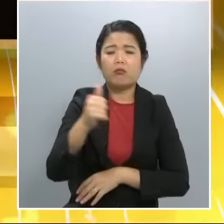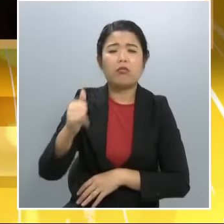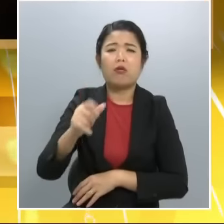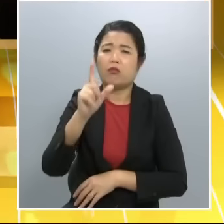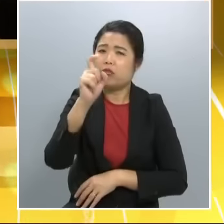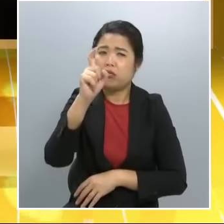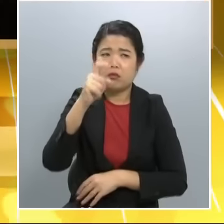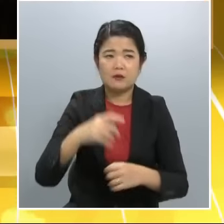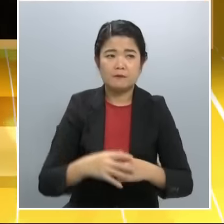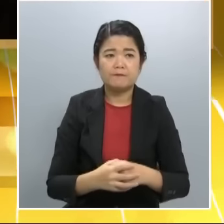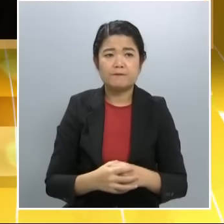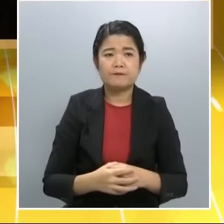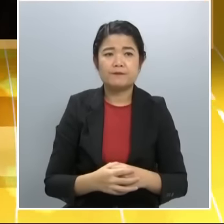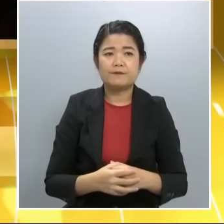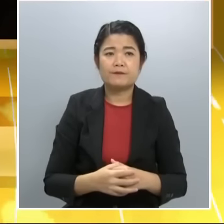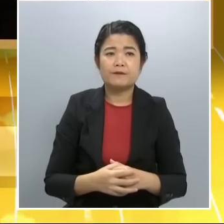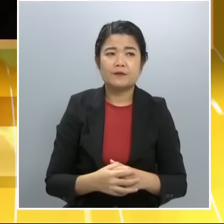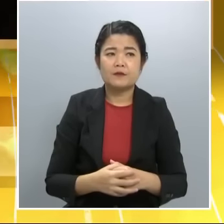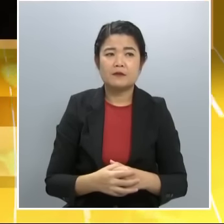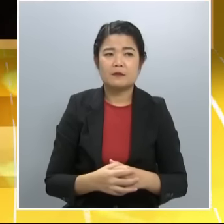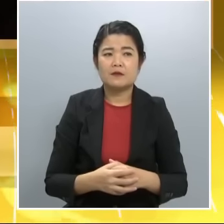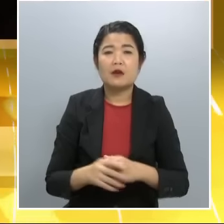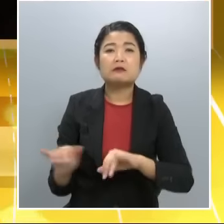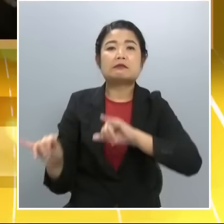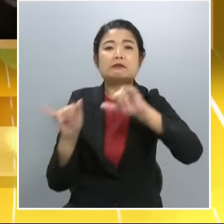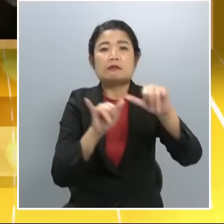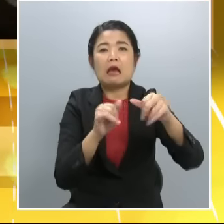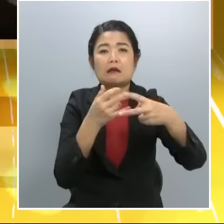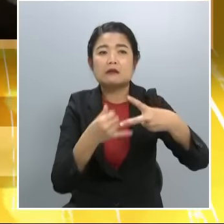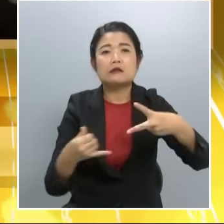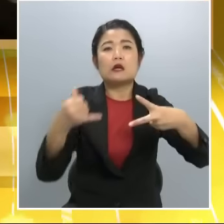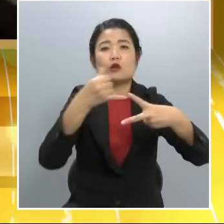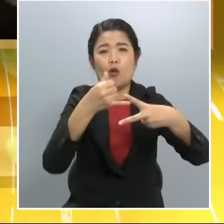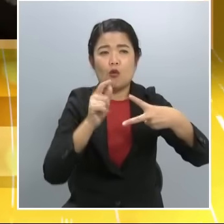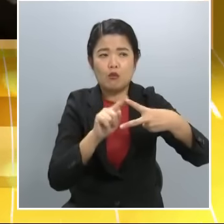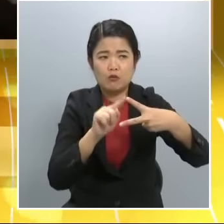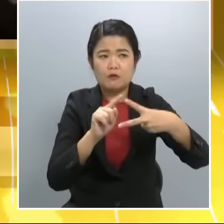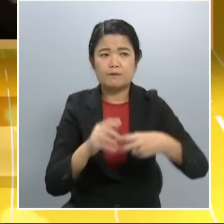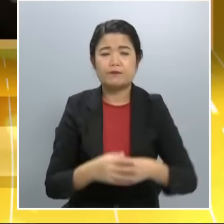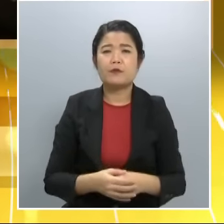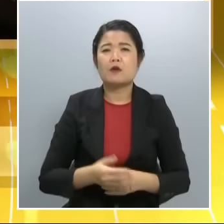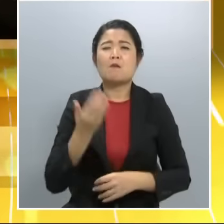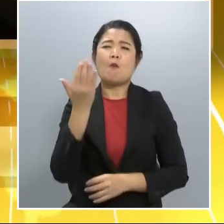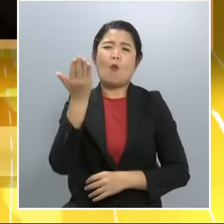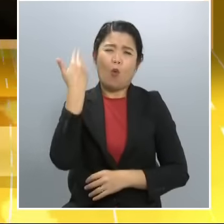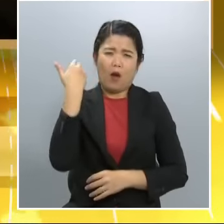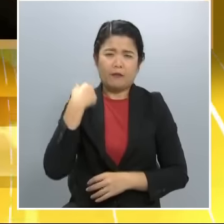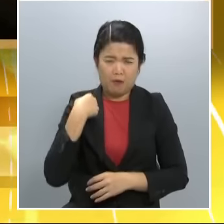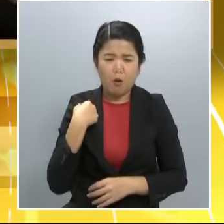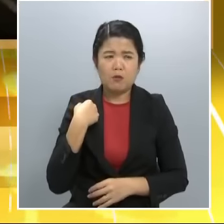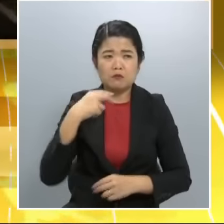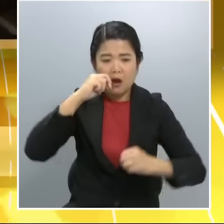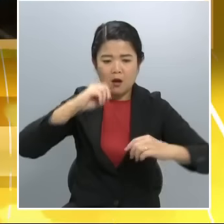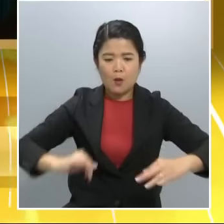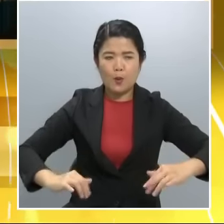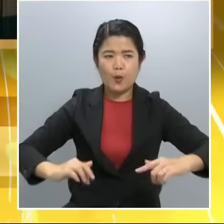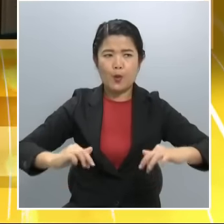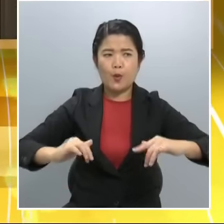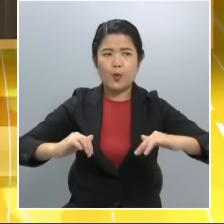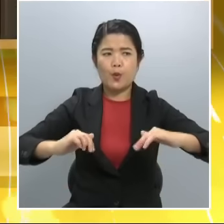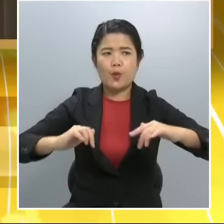จากจา 2อจหยังวะครับมาเอาเข้าแจกอีนครับผมตนืนมาละมันขึ้นมาเรื่อยๆนะเก็บก็มี